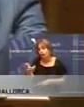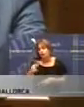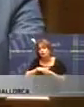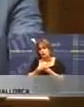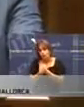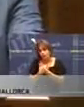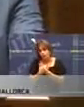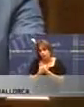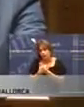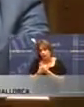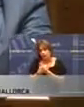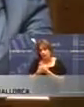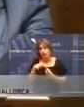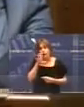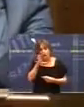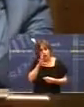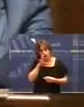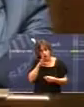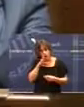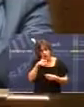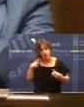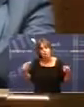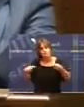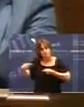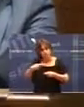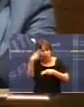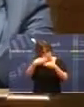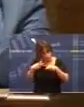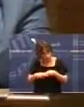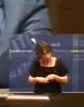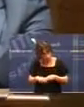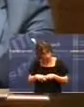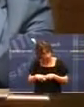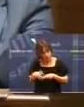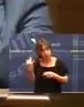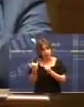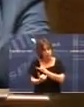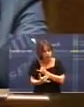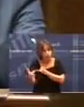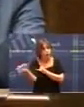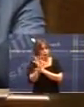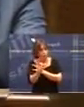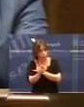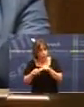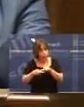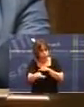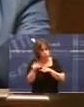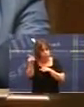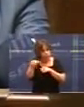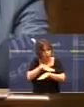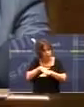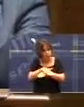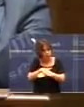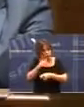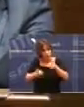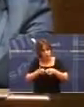vostre haurà de governar en minoria. I si ha governat en minoria, la senyora Mascaró haurà d'aprendre que aquí n'hi 16. i